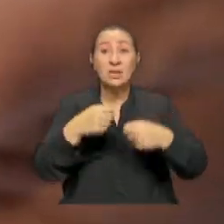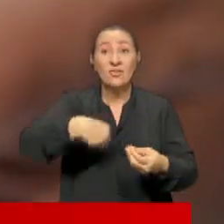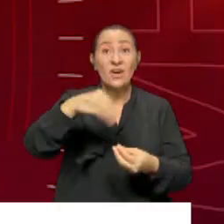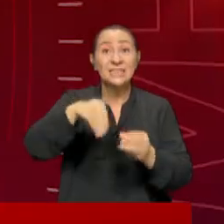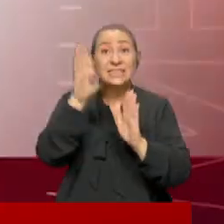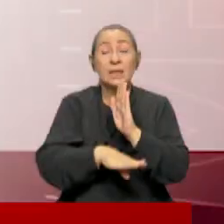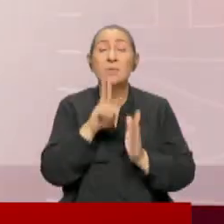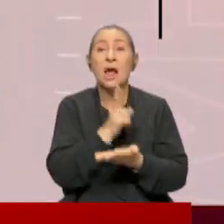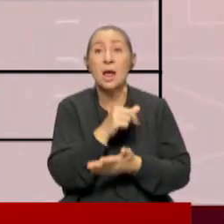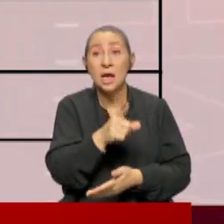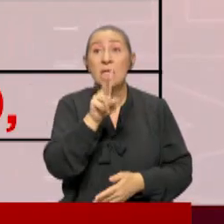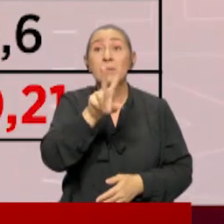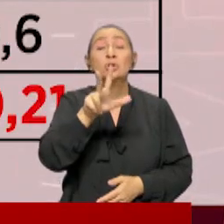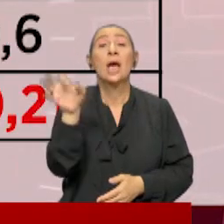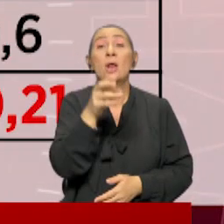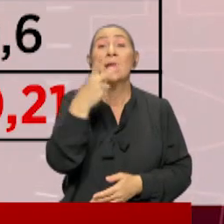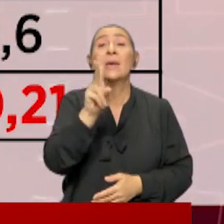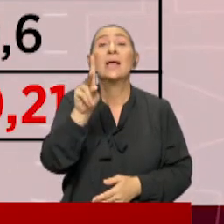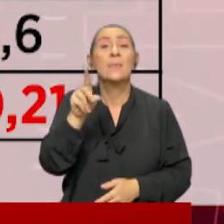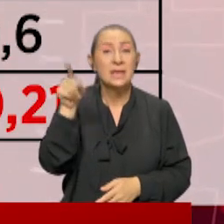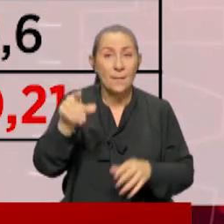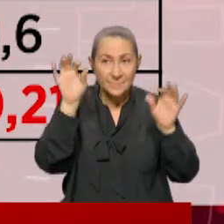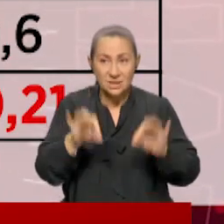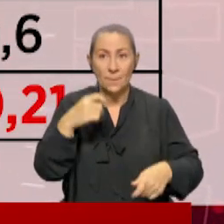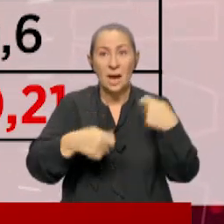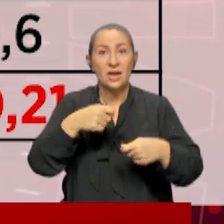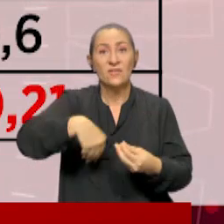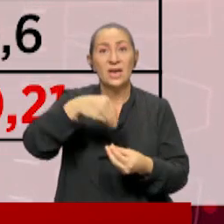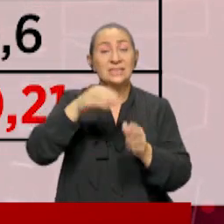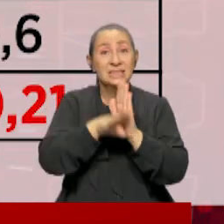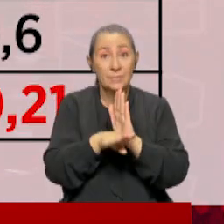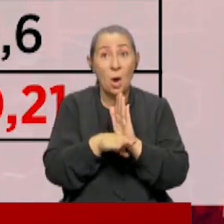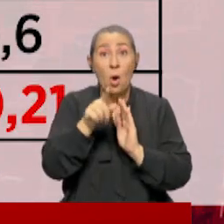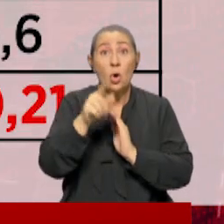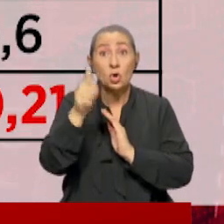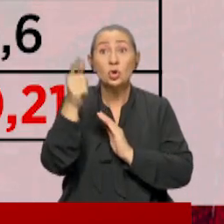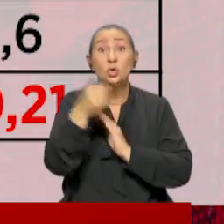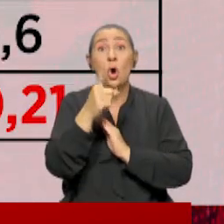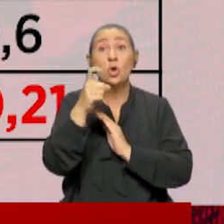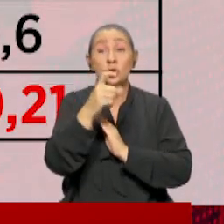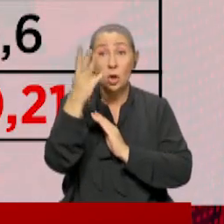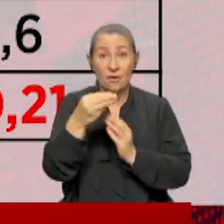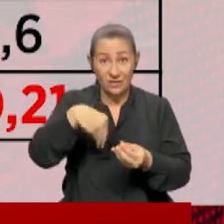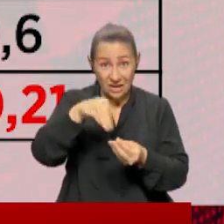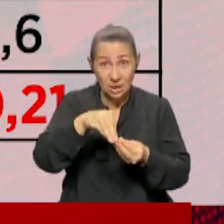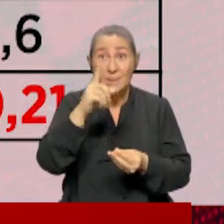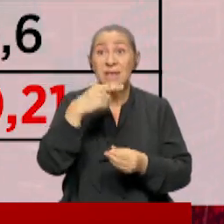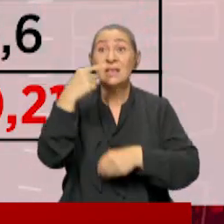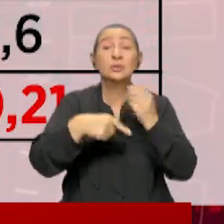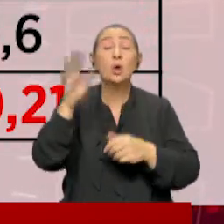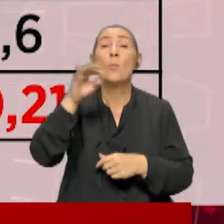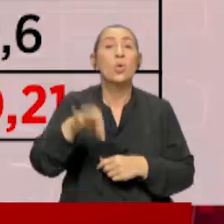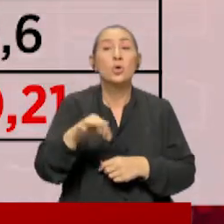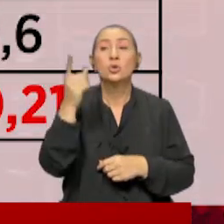faiz indirim kararı. 23 Eylül 2021'de başladı banka faiz indirimine. O gün %19 olan faiz bir yıl sonra